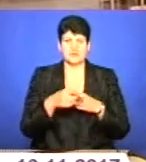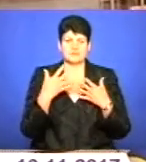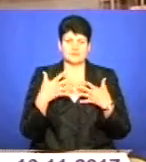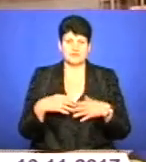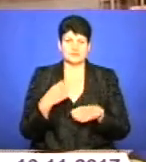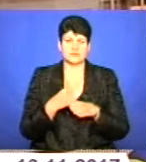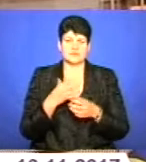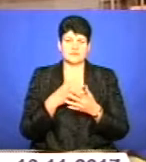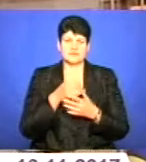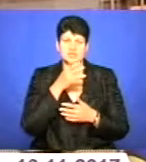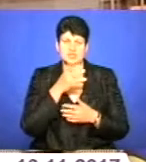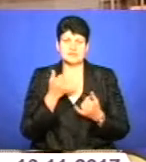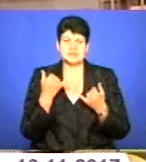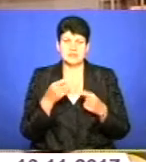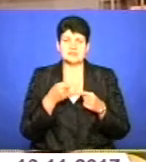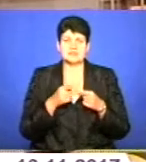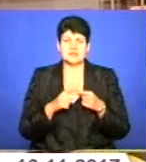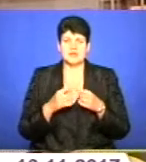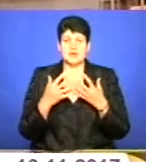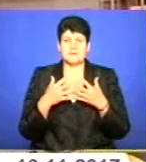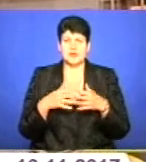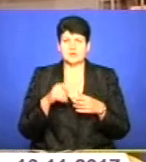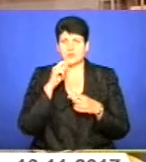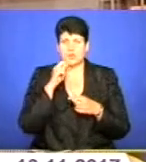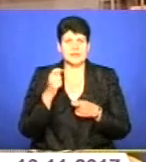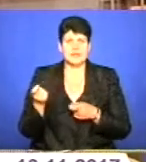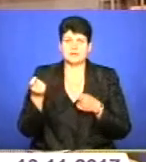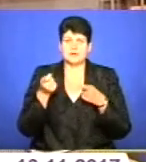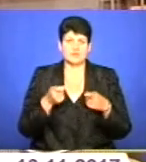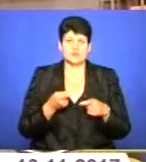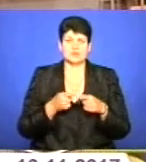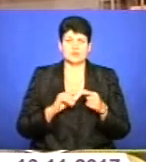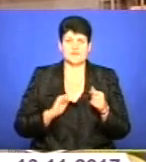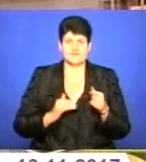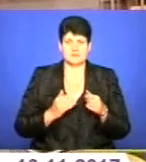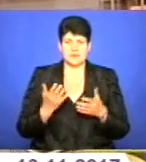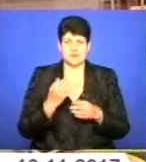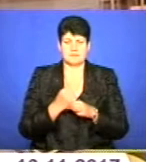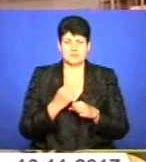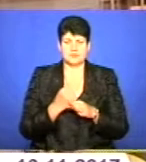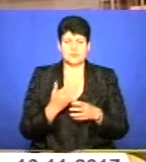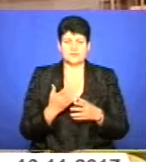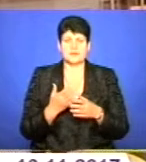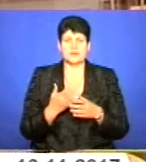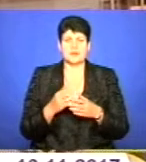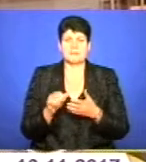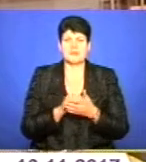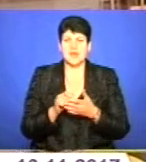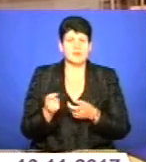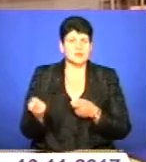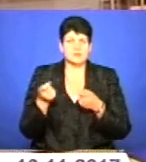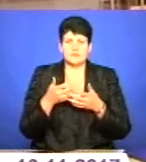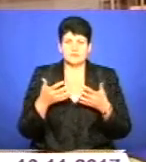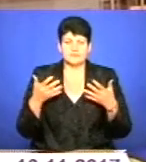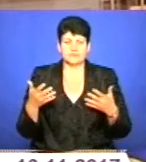час. Зараз таких апаратів на Україні не завозиться. Тої фірми, яка працює, розхідні матеріали не завозяться.